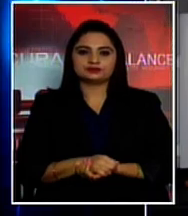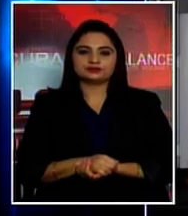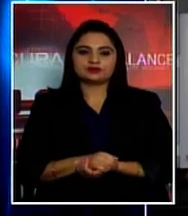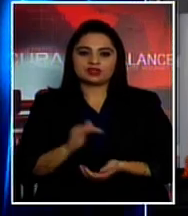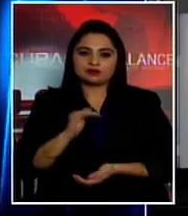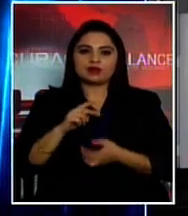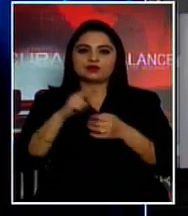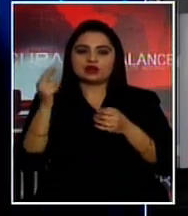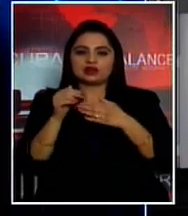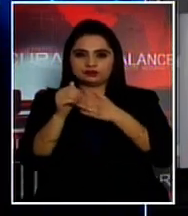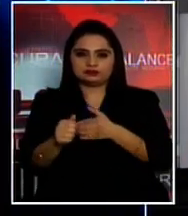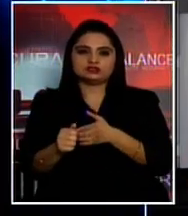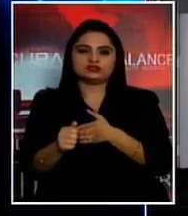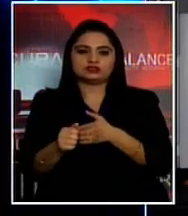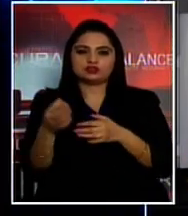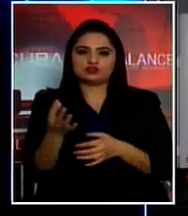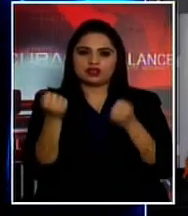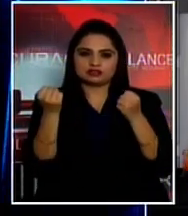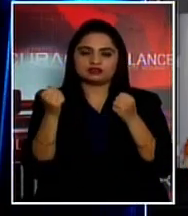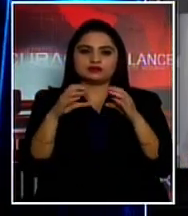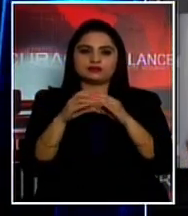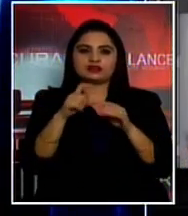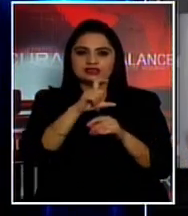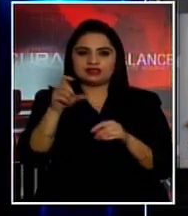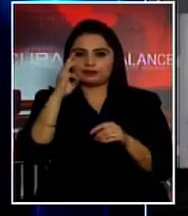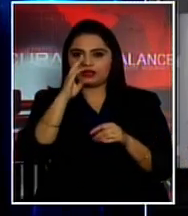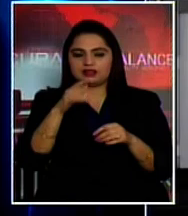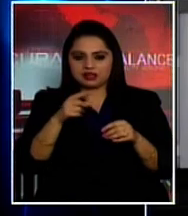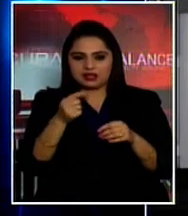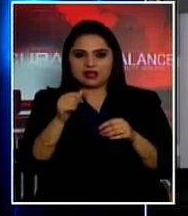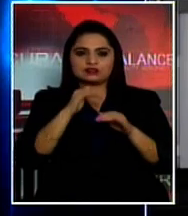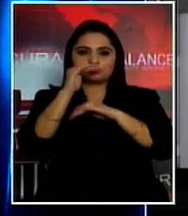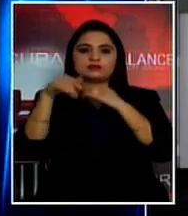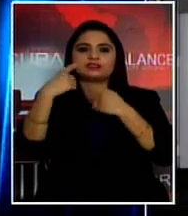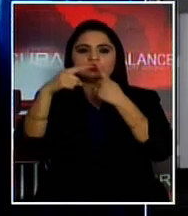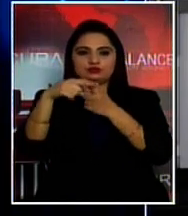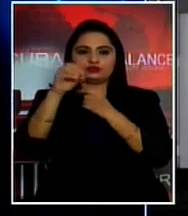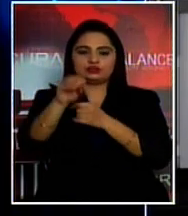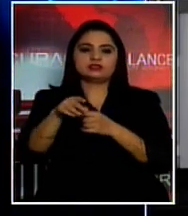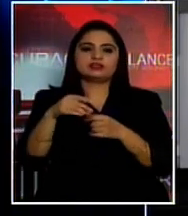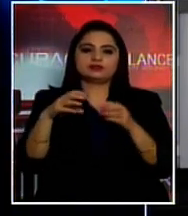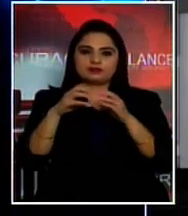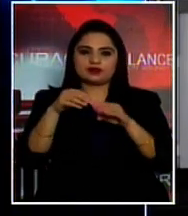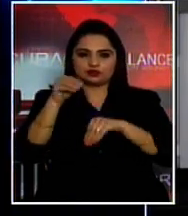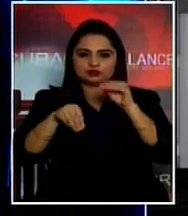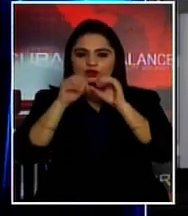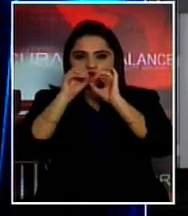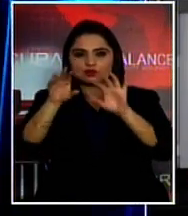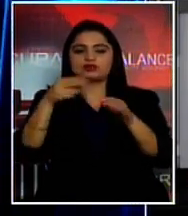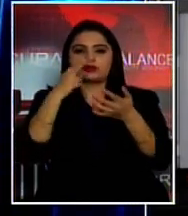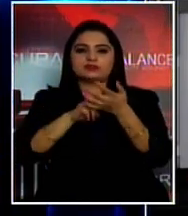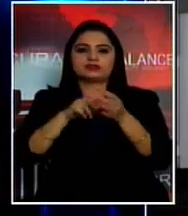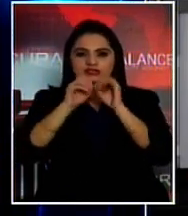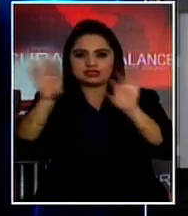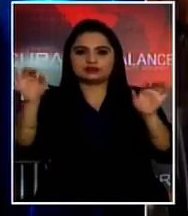बाबुराम भट्टराई नेतृत्वको नयाँ शक्ति पार्टी नेपालले आर्थिक समृद्धिलाई जोड दिँदै पार्टीको चुनावी घोषणा पत्र